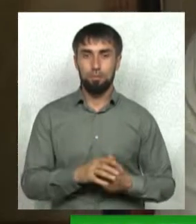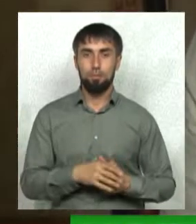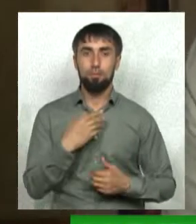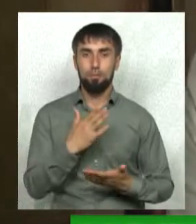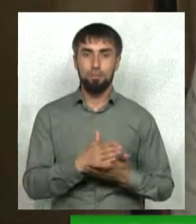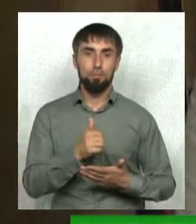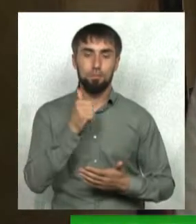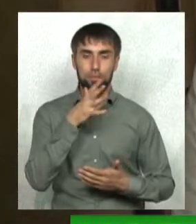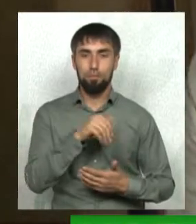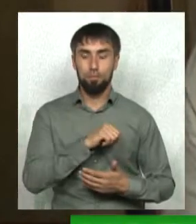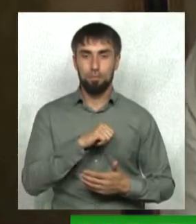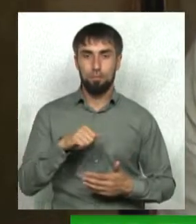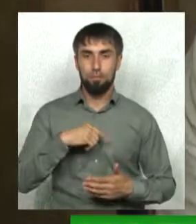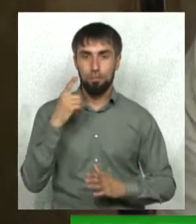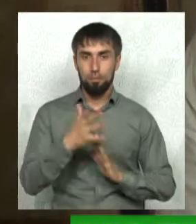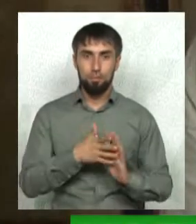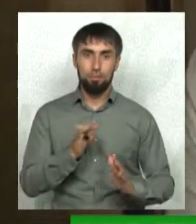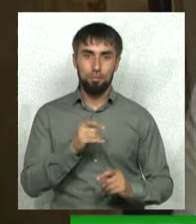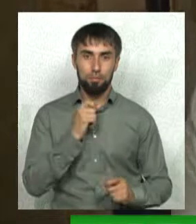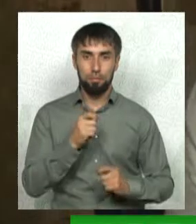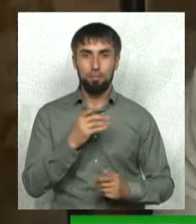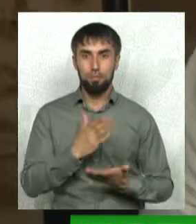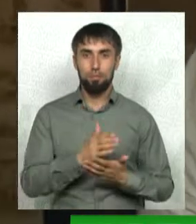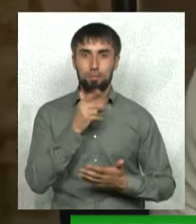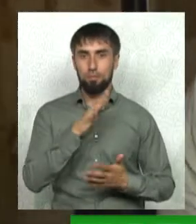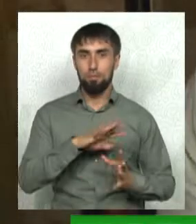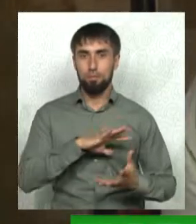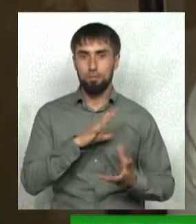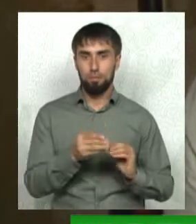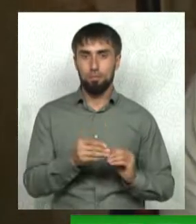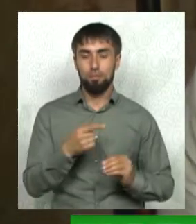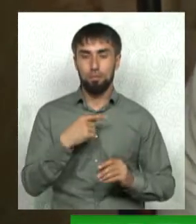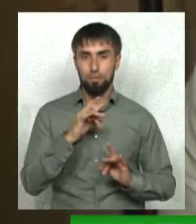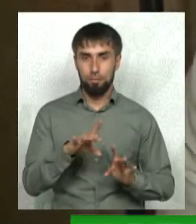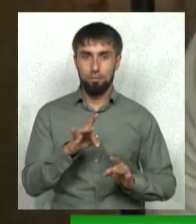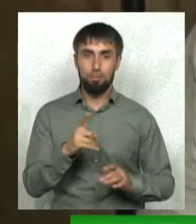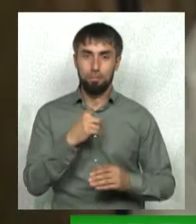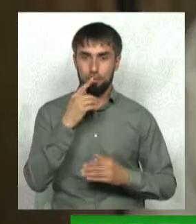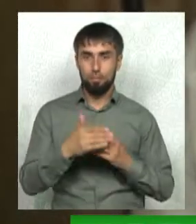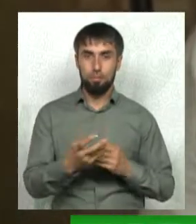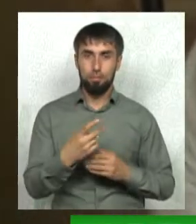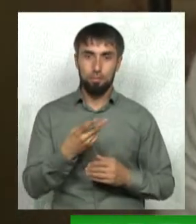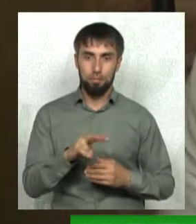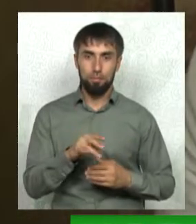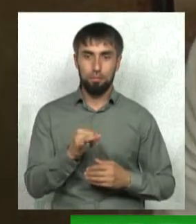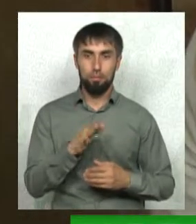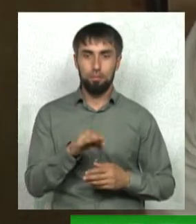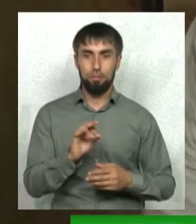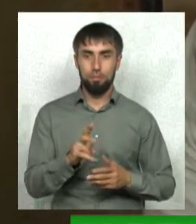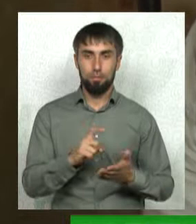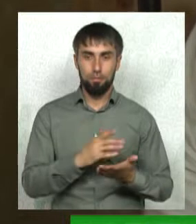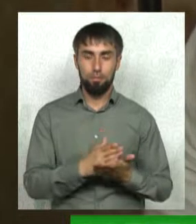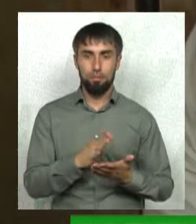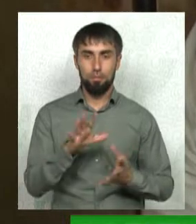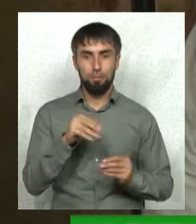есть, которые сами соблюдают, есть, которые вообще говорим, что близко не подходили, чтобы его там, все же видят